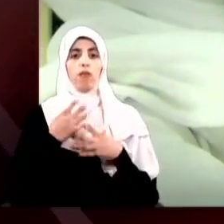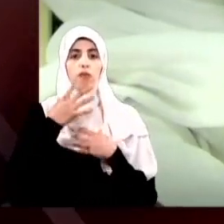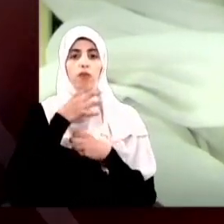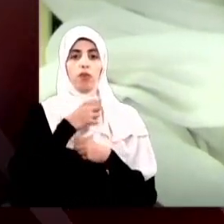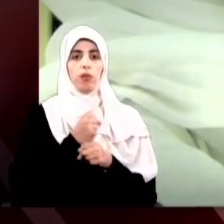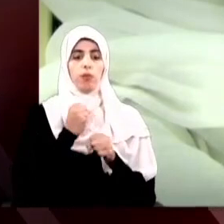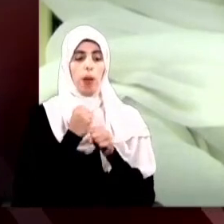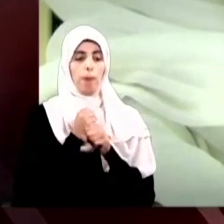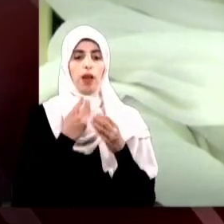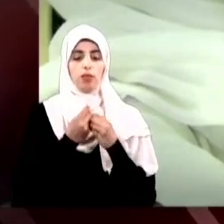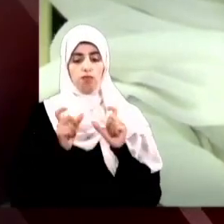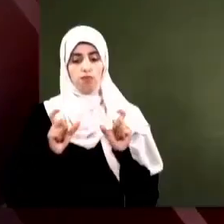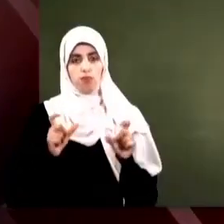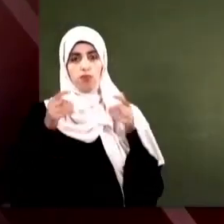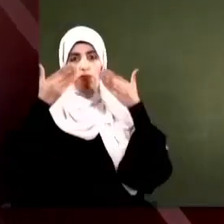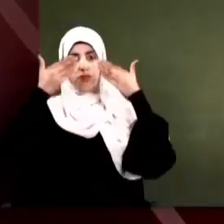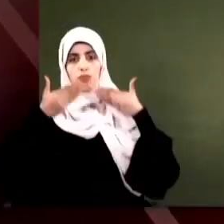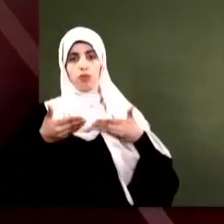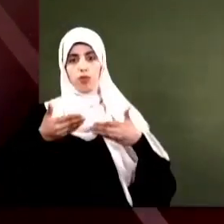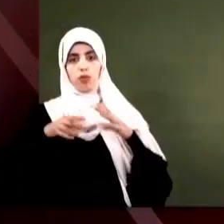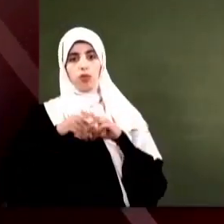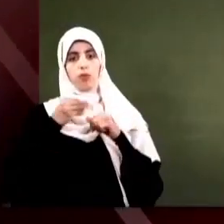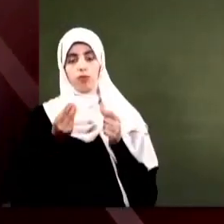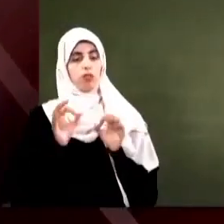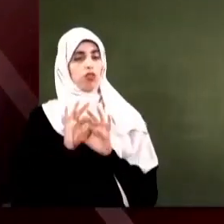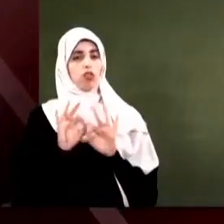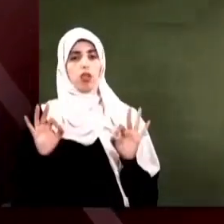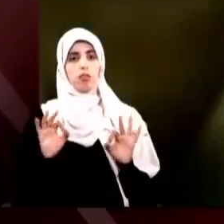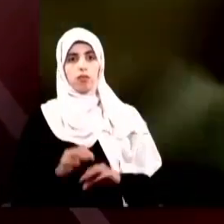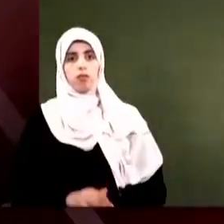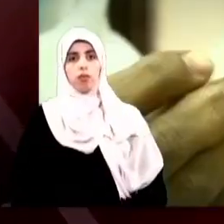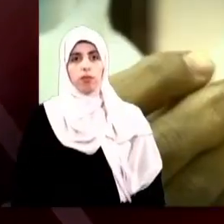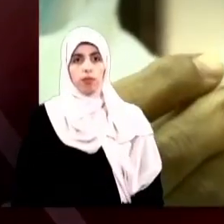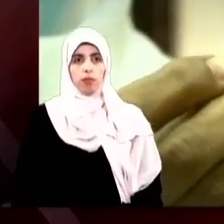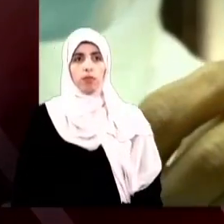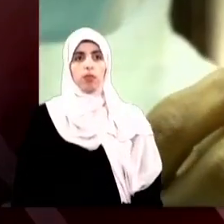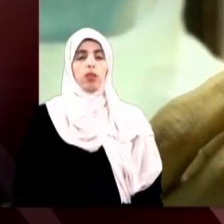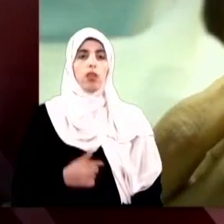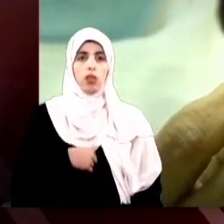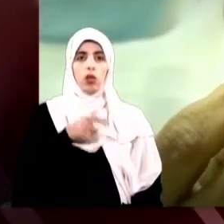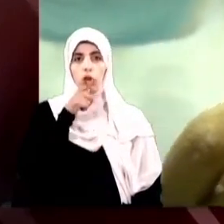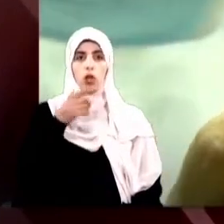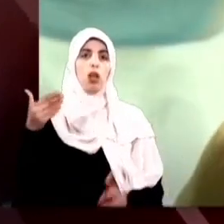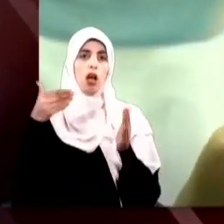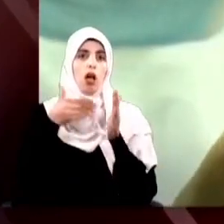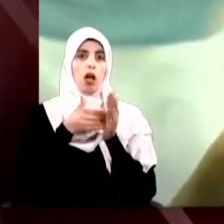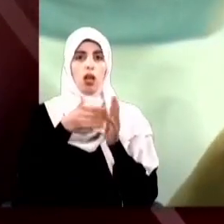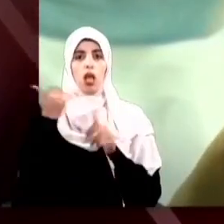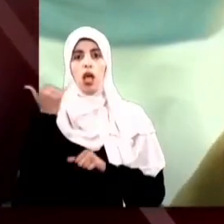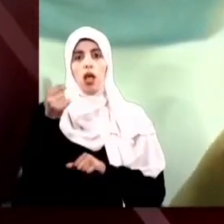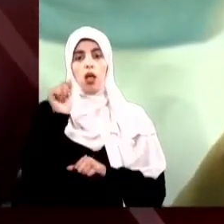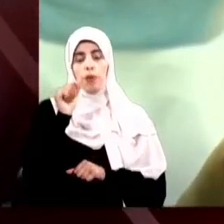تحفيز الجسم لإنتاج الأجسام المضادة. نعم نحن دكتورة نختم هذا الحديث